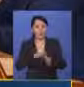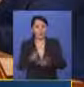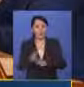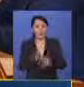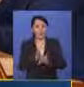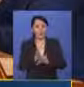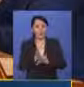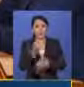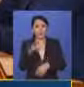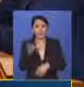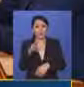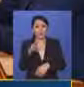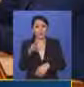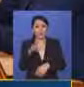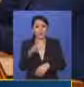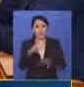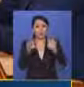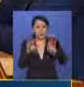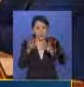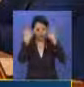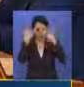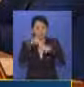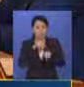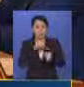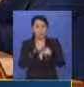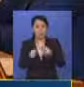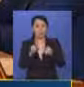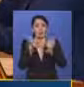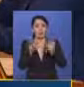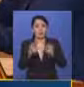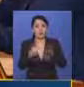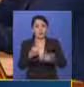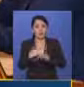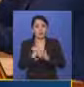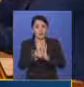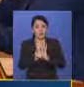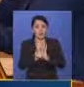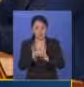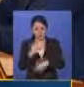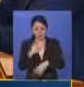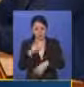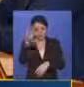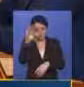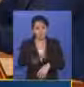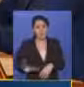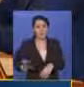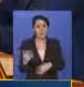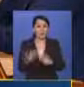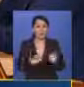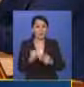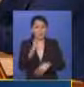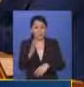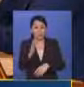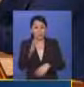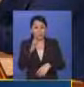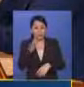асыруға бағытталған жаңа экологиялық кодекс пен техникалық зерттеу реттеу туралы заңдардың қабылданғанын айтты. Мемлекет басшысы